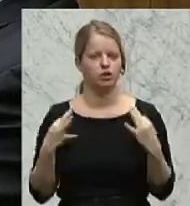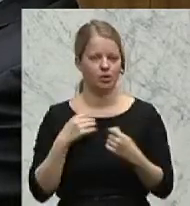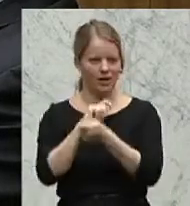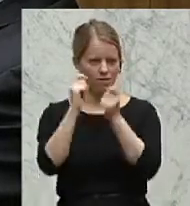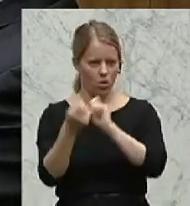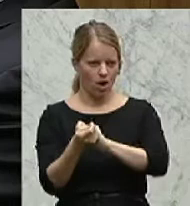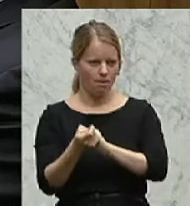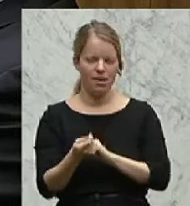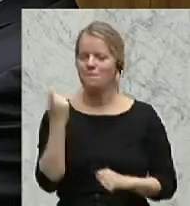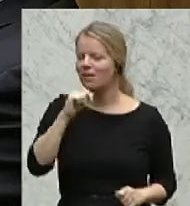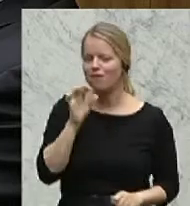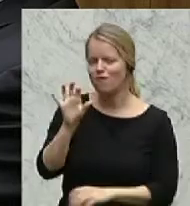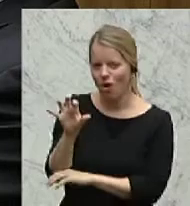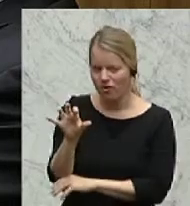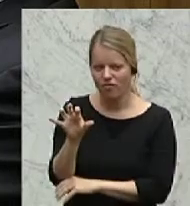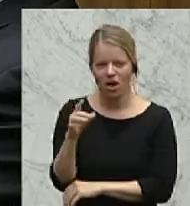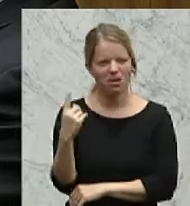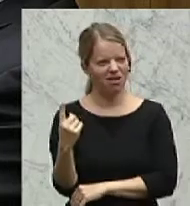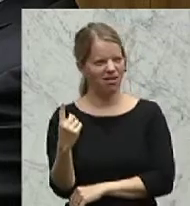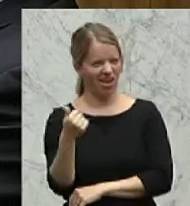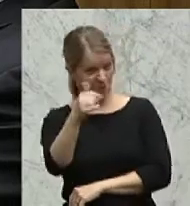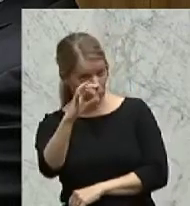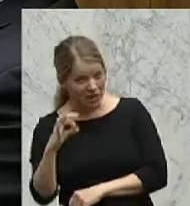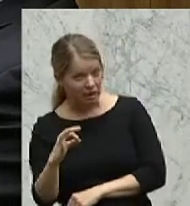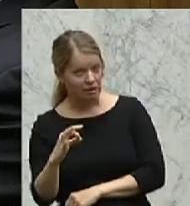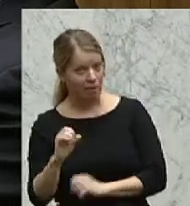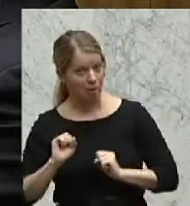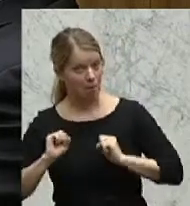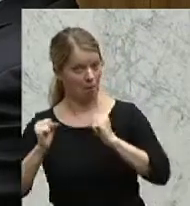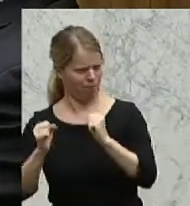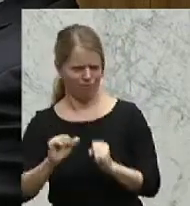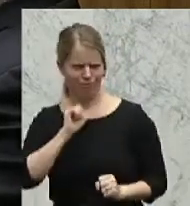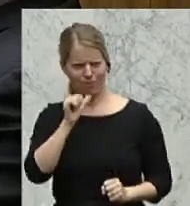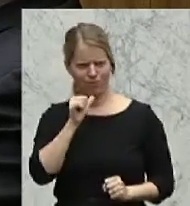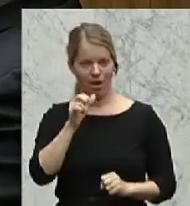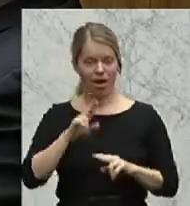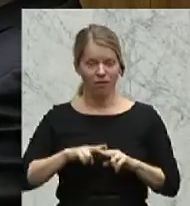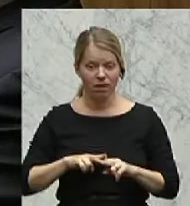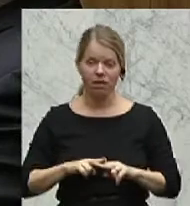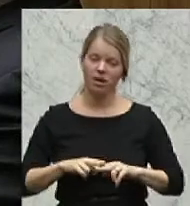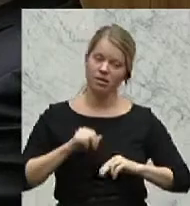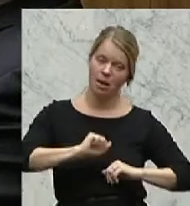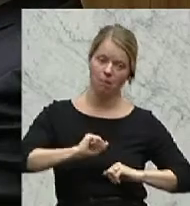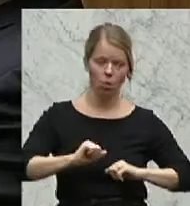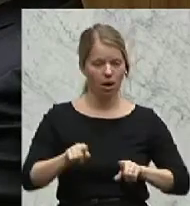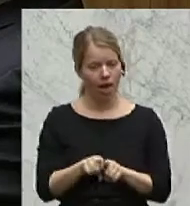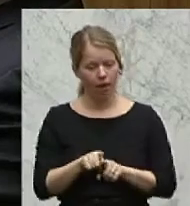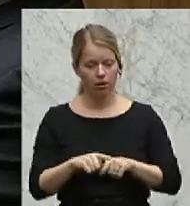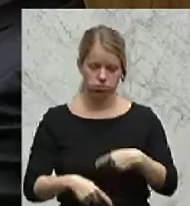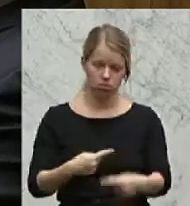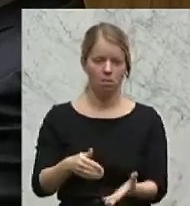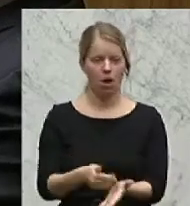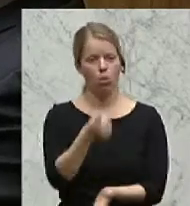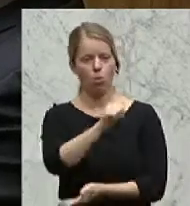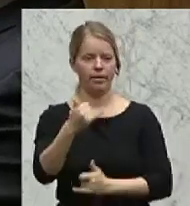mache Ihnen das jetzt nicht ganz zum Vorwurf, nur sehr ambitioniert klingt das nicht, denn wenn es in dem Tempo weitergeht, brauchen wir noch weitere 100 Jahre, bis die Gesundheitsreform umgesetzt